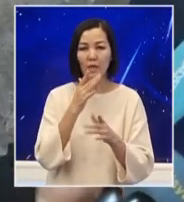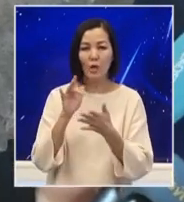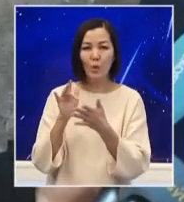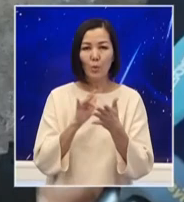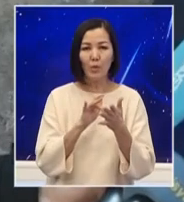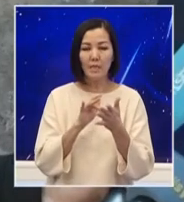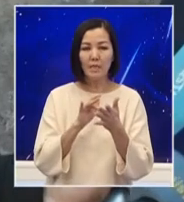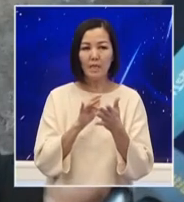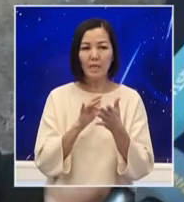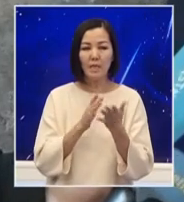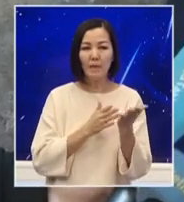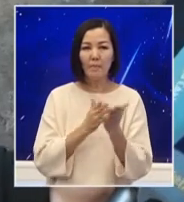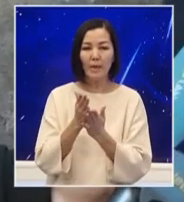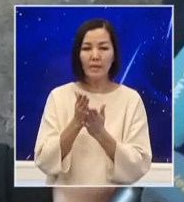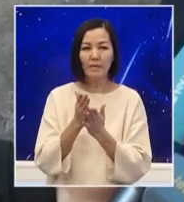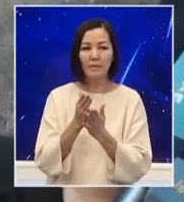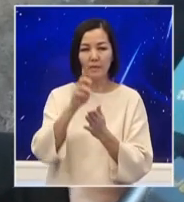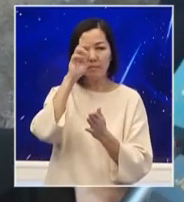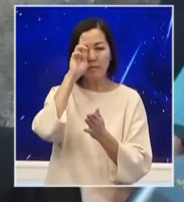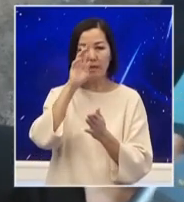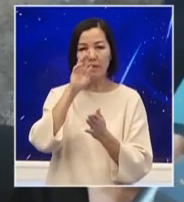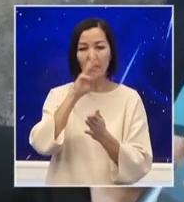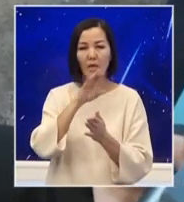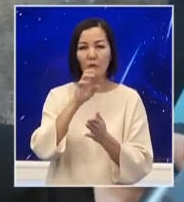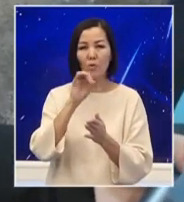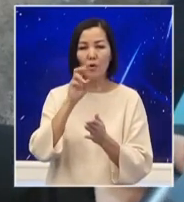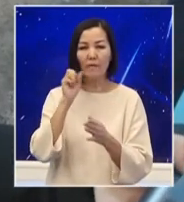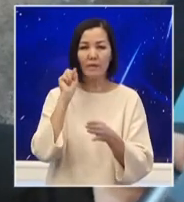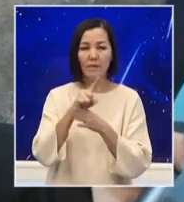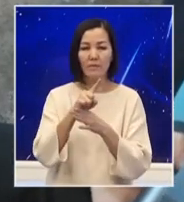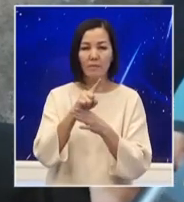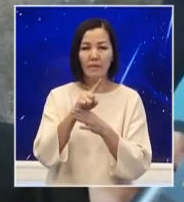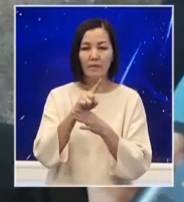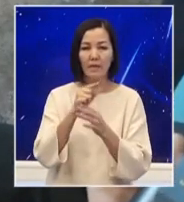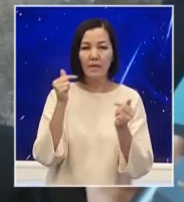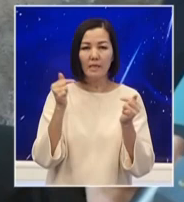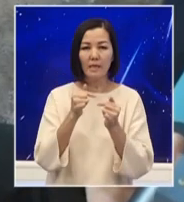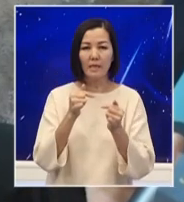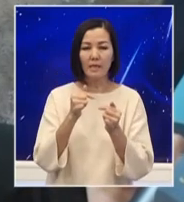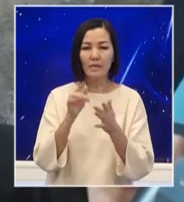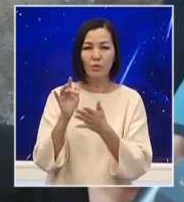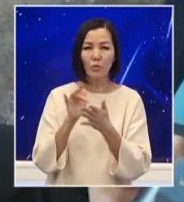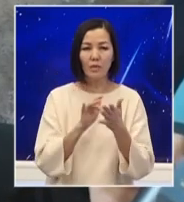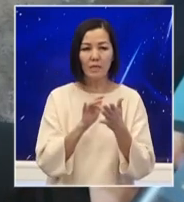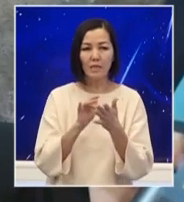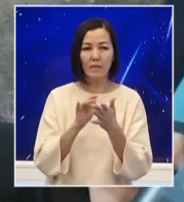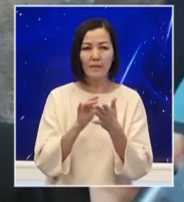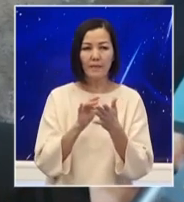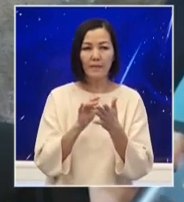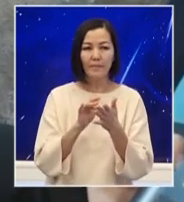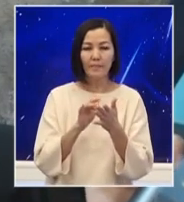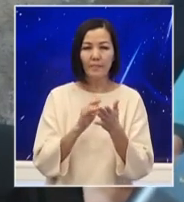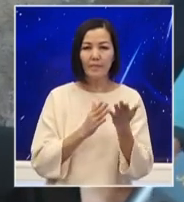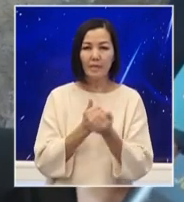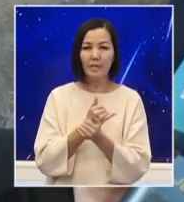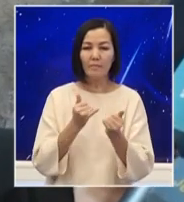туристік бағытымызды мемлекет басшысы Қасым-Жомарт Кемелұлының тапсырмасына сәйкес келген туристерге